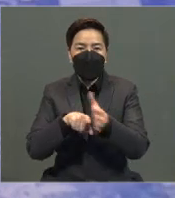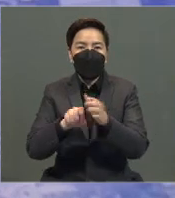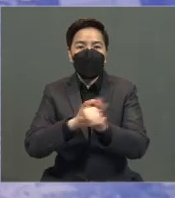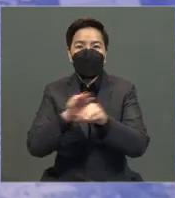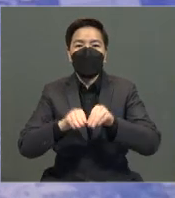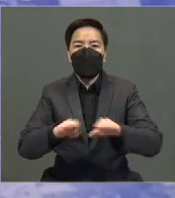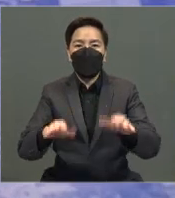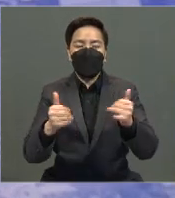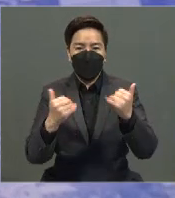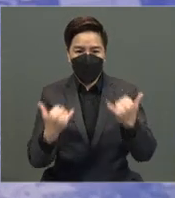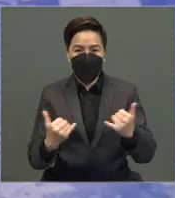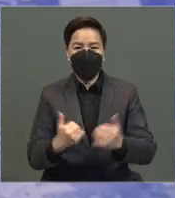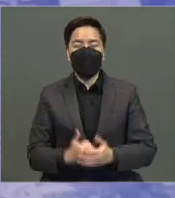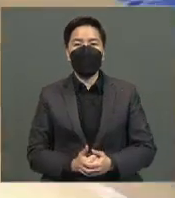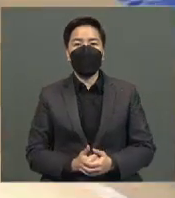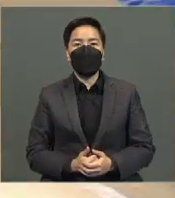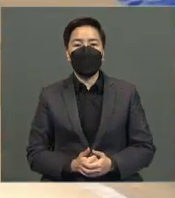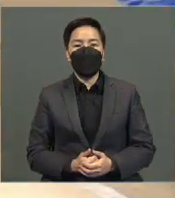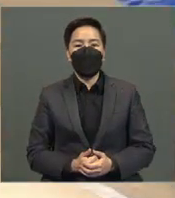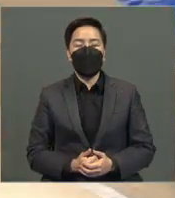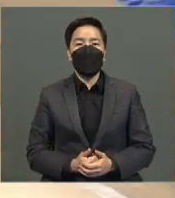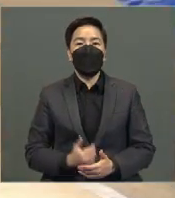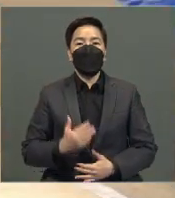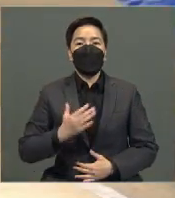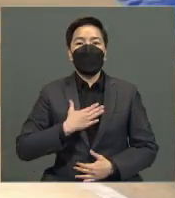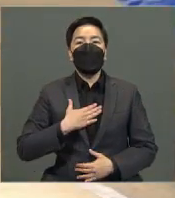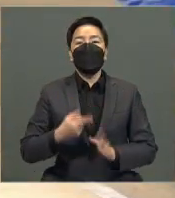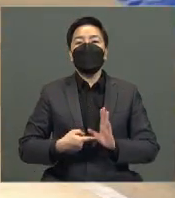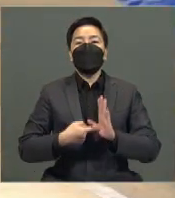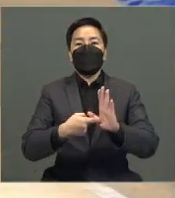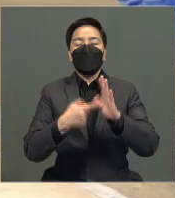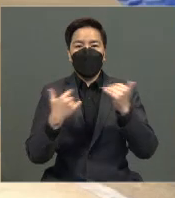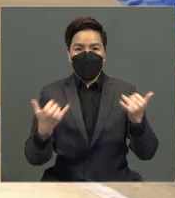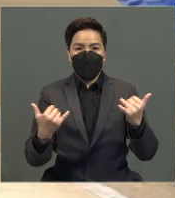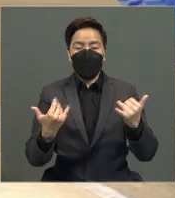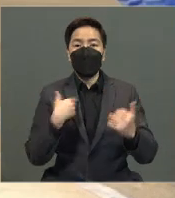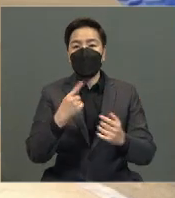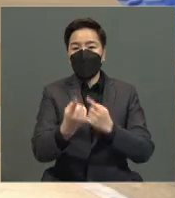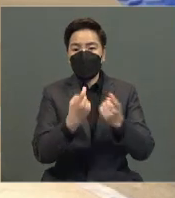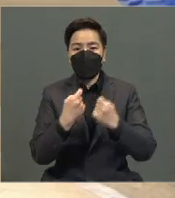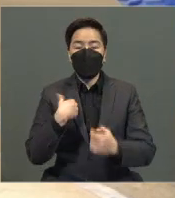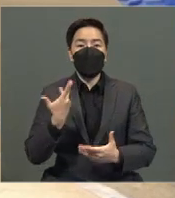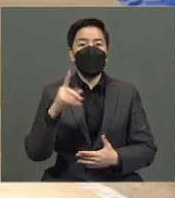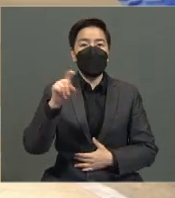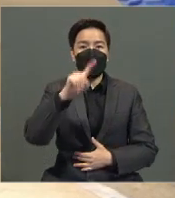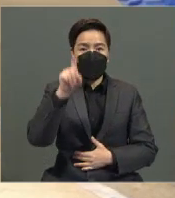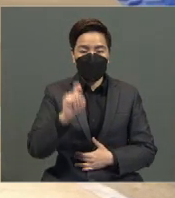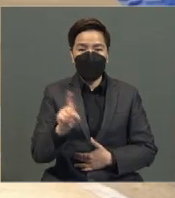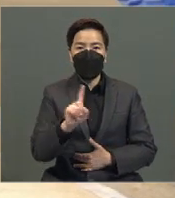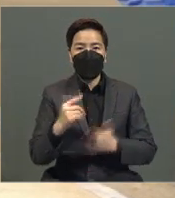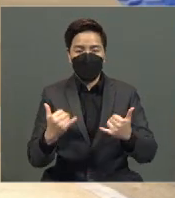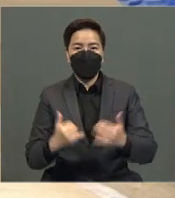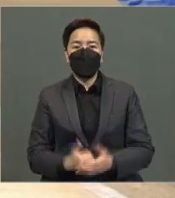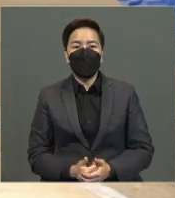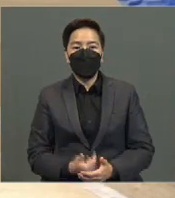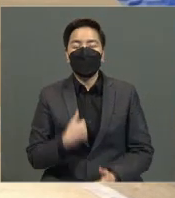ครับครับในส่วนนี้ผมคงขอนำเสนอในช่วงต้นเท่านี้มีคำถามประเด็นต่างๆอะไรหรือเปล่าครับ ค่ะ